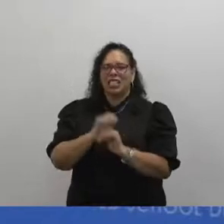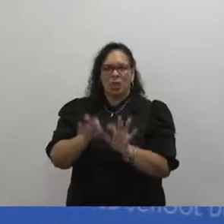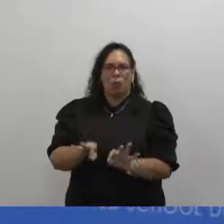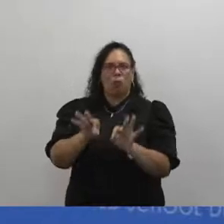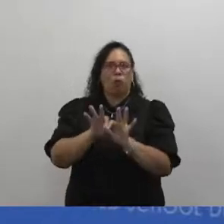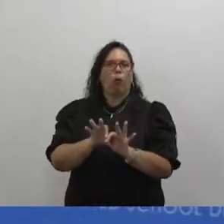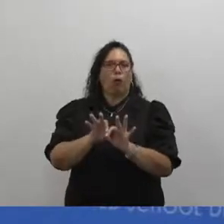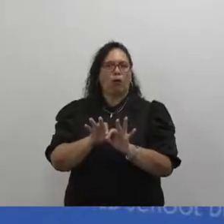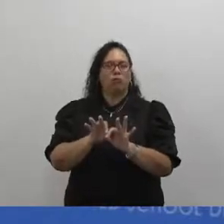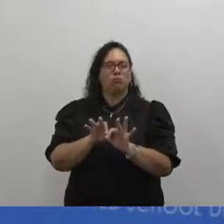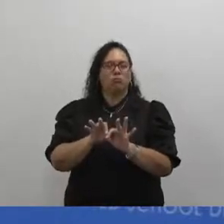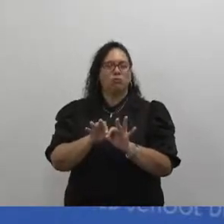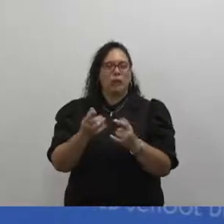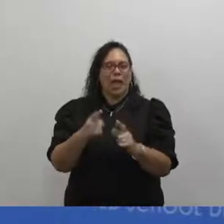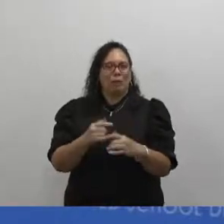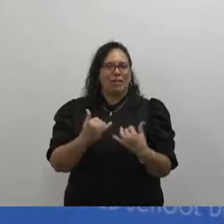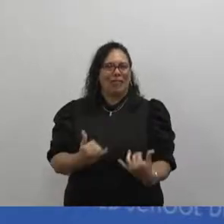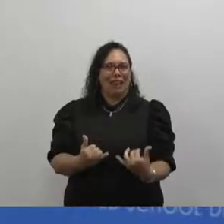bồ